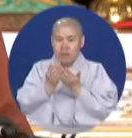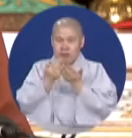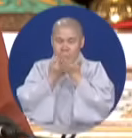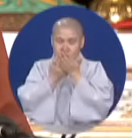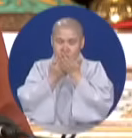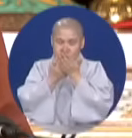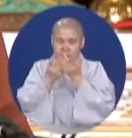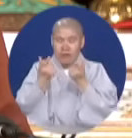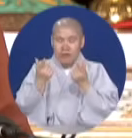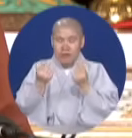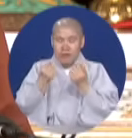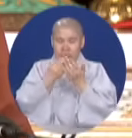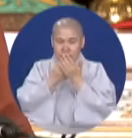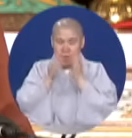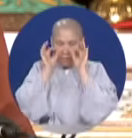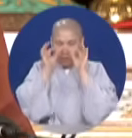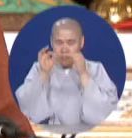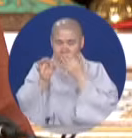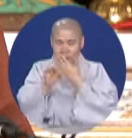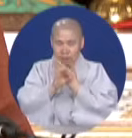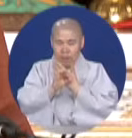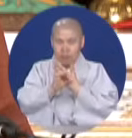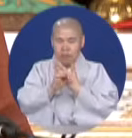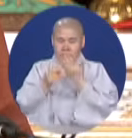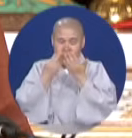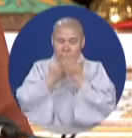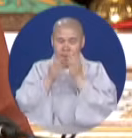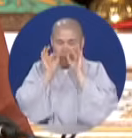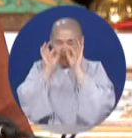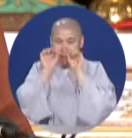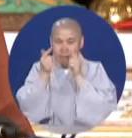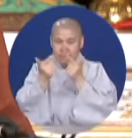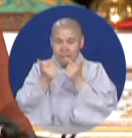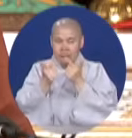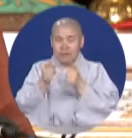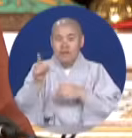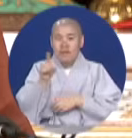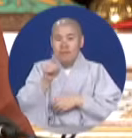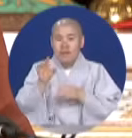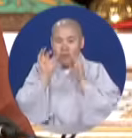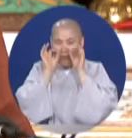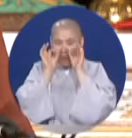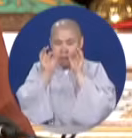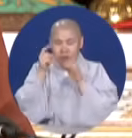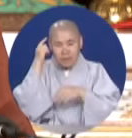거울을 보면 거울 보는 게 아닙니다. 뭘 보죠?